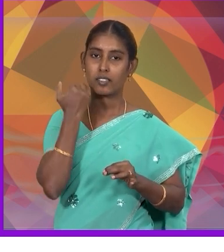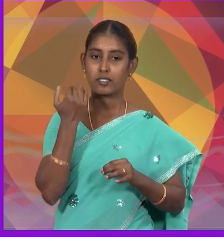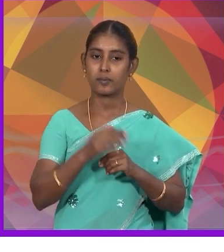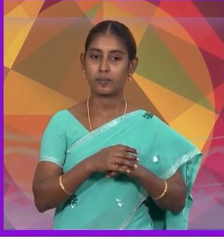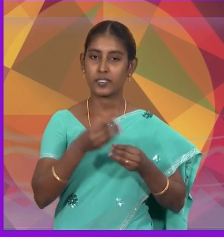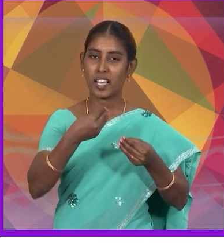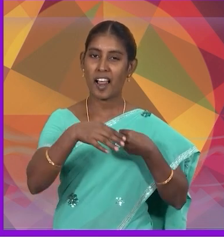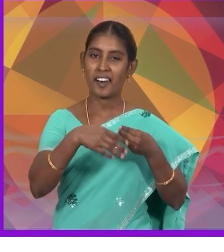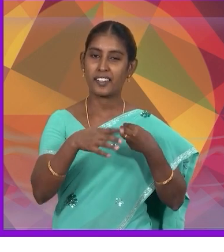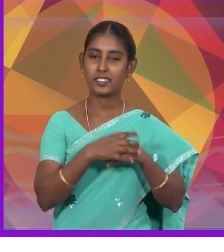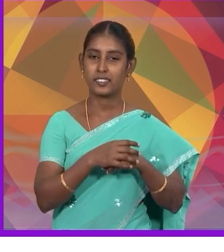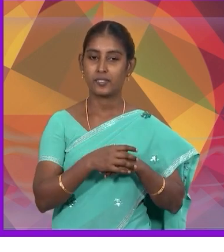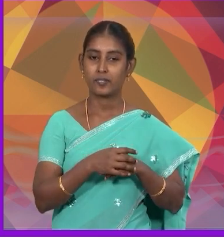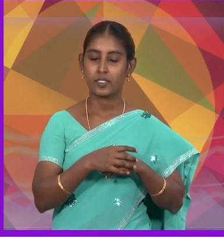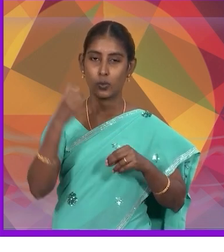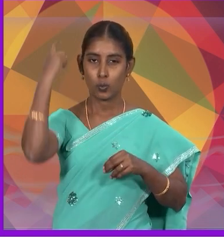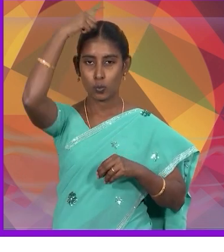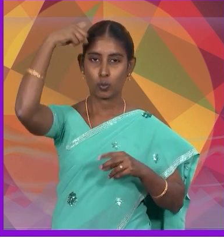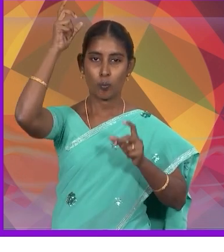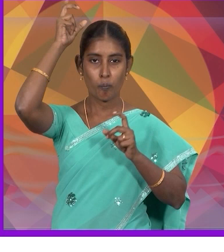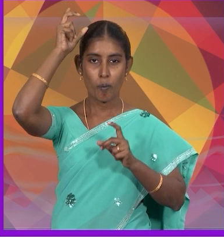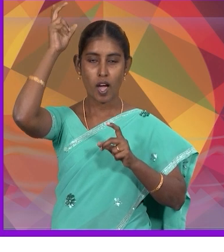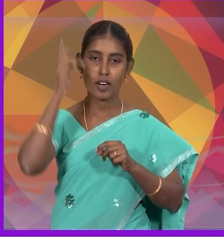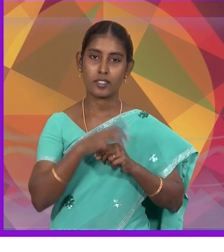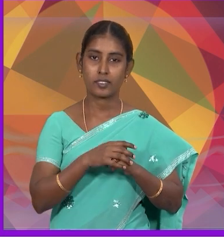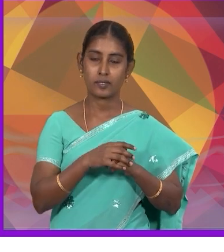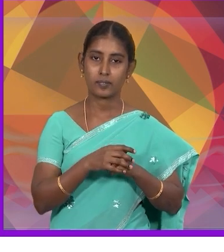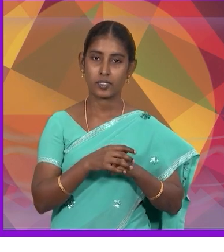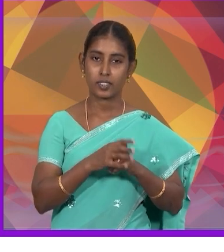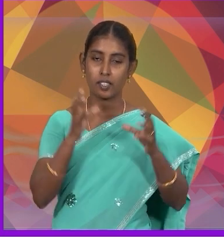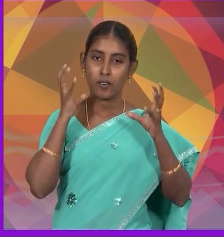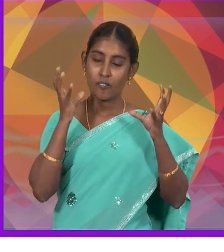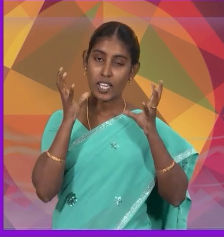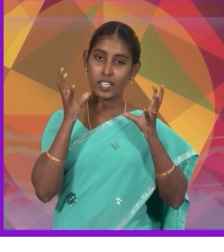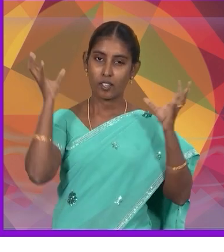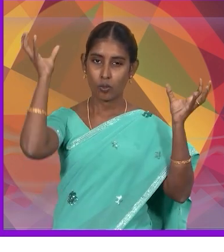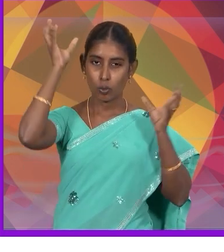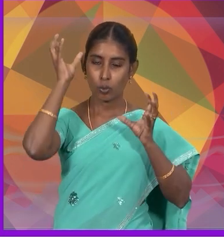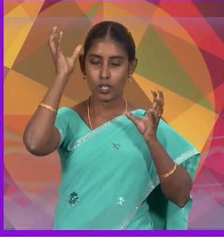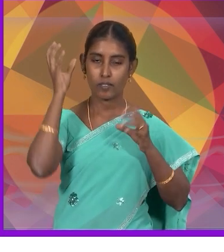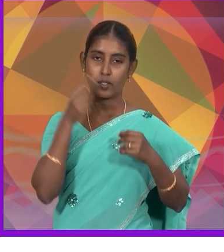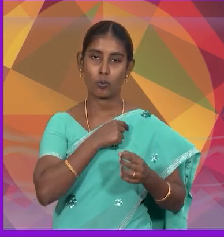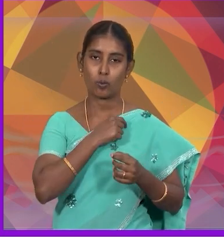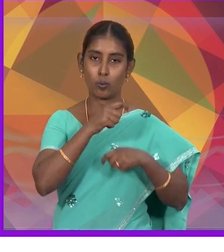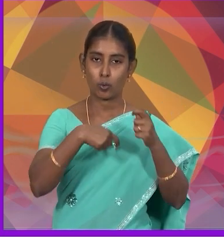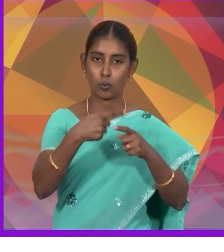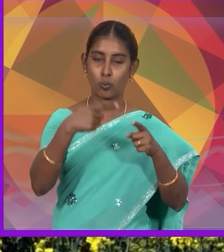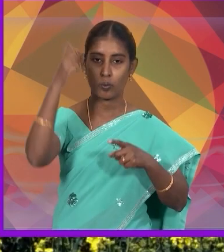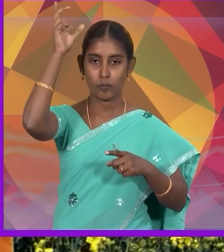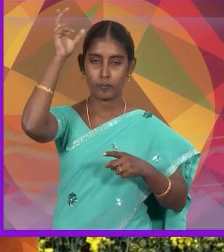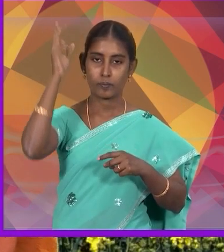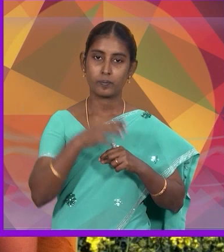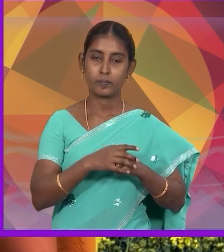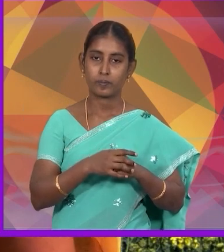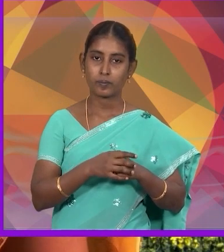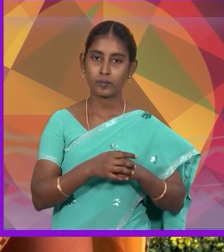உதிர்தல், சும்மாடு பாரம் சுமப்பவர்கள் தலையில் வைத்துக் கொள்ளும் துணி சுருள்.